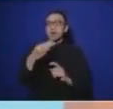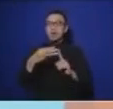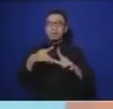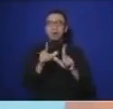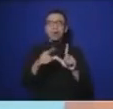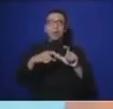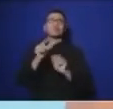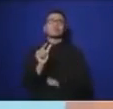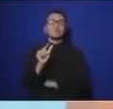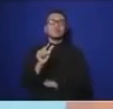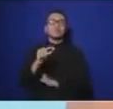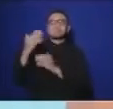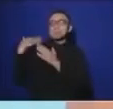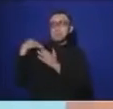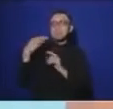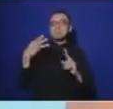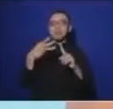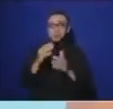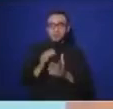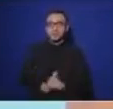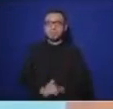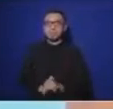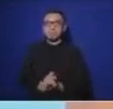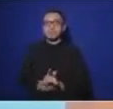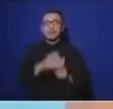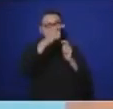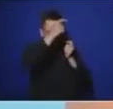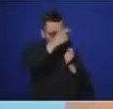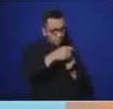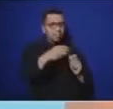hormati sahabat baik saya, Bapak Prabowo Subianto.